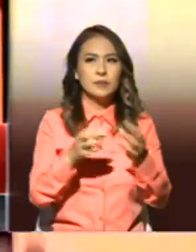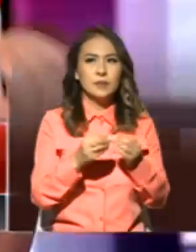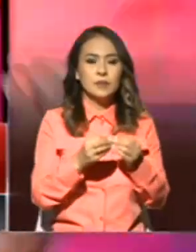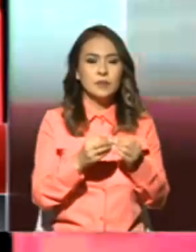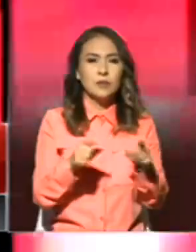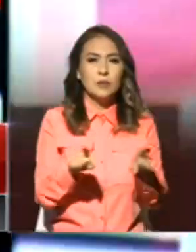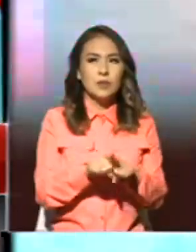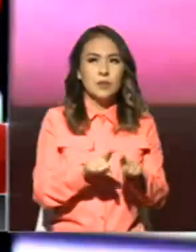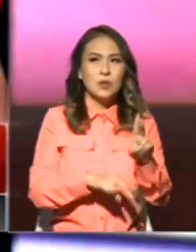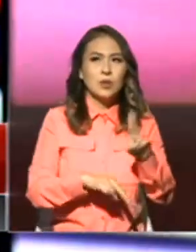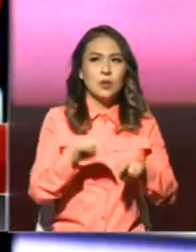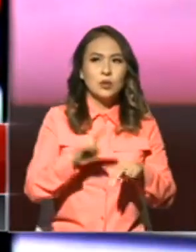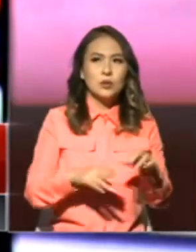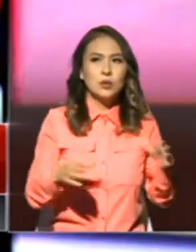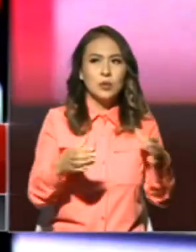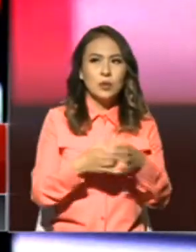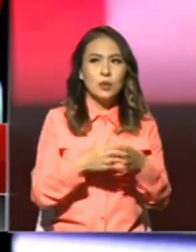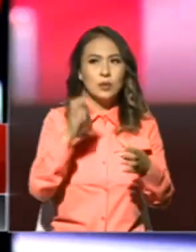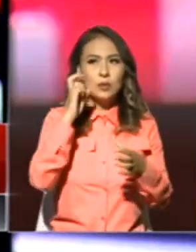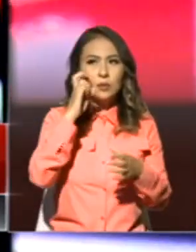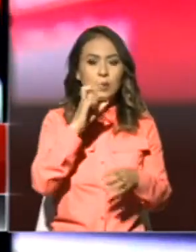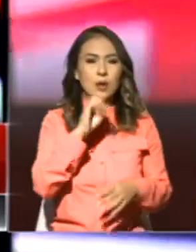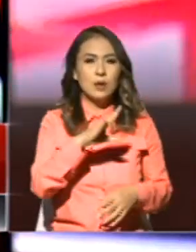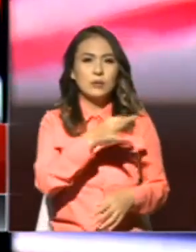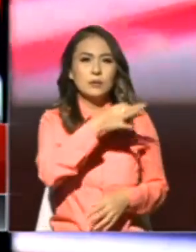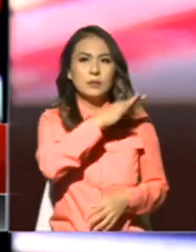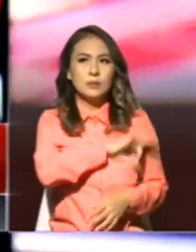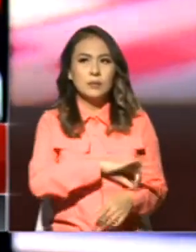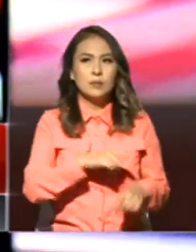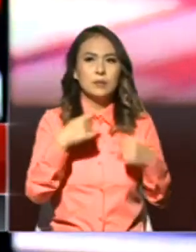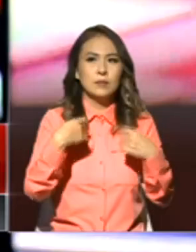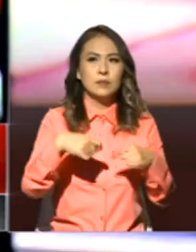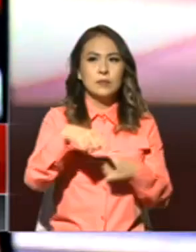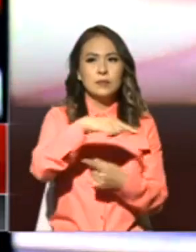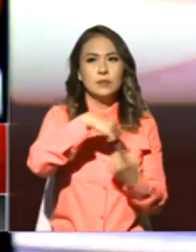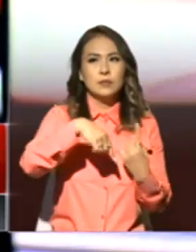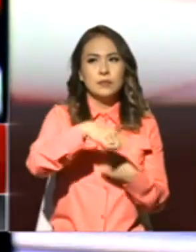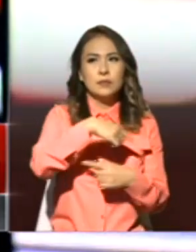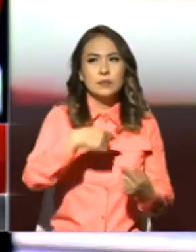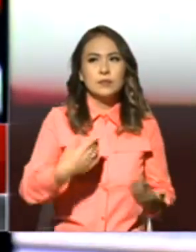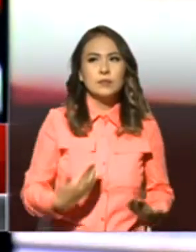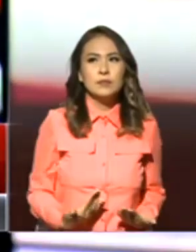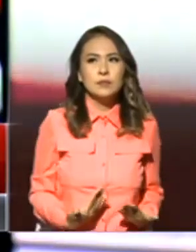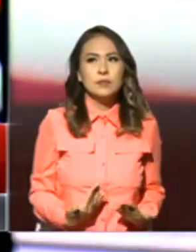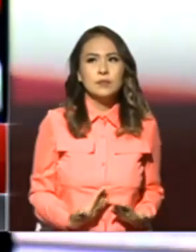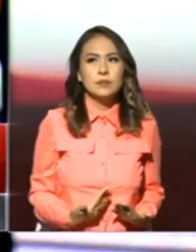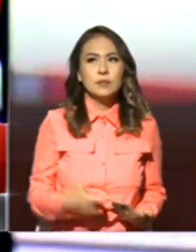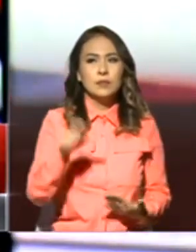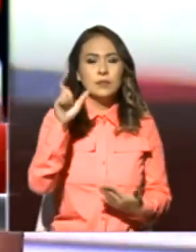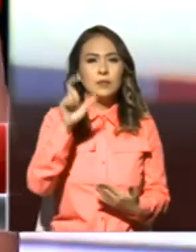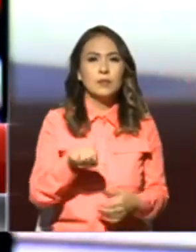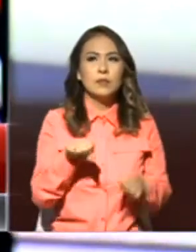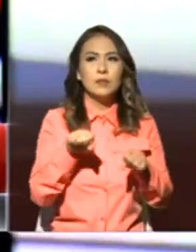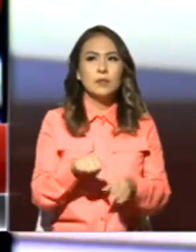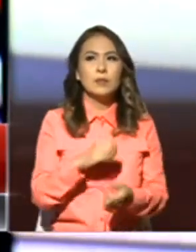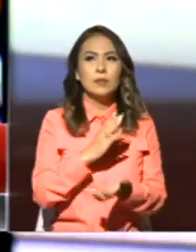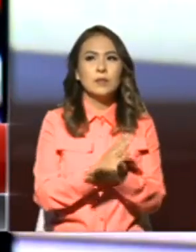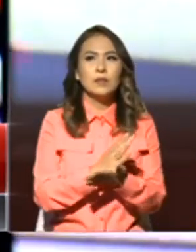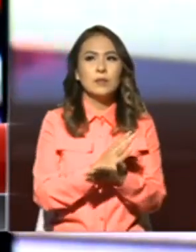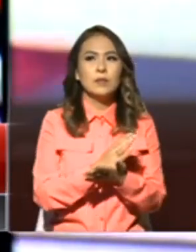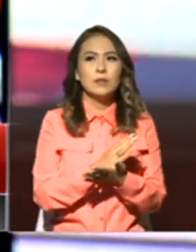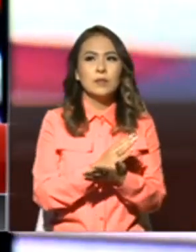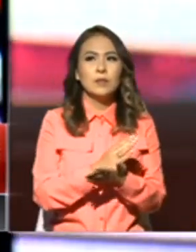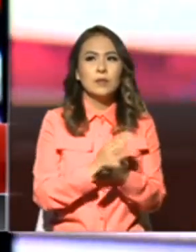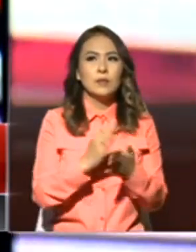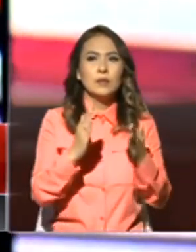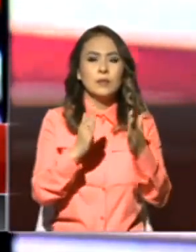отыр. Құрылыс компанияларда мемлекетті оны пайда ретінде сатып алу. Ол негізі адамның құқы. Адам тұру керек бір